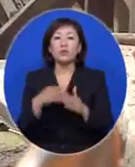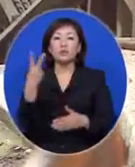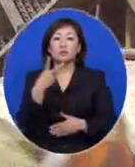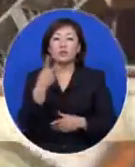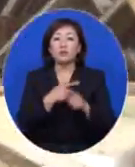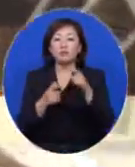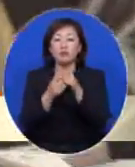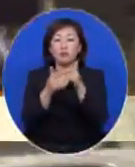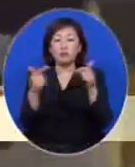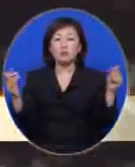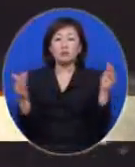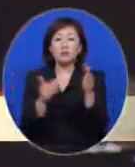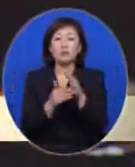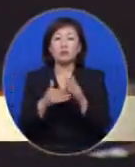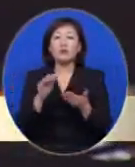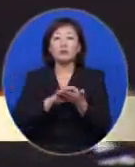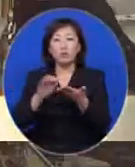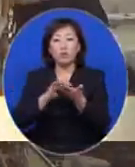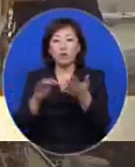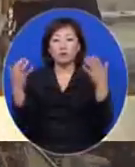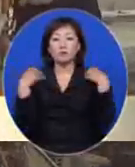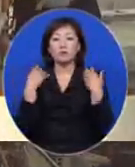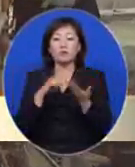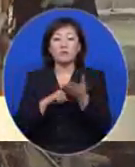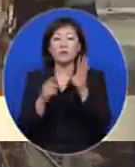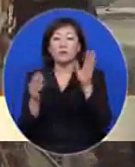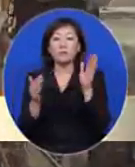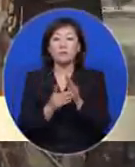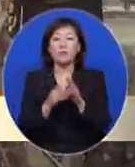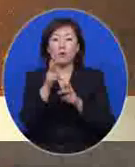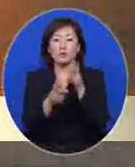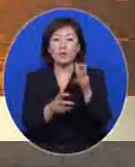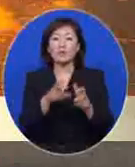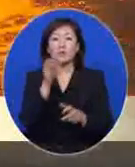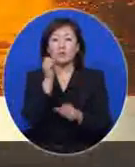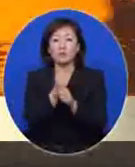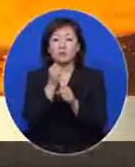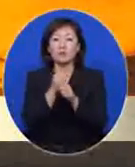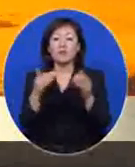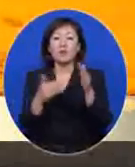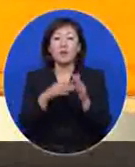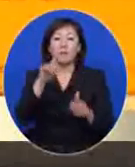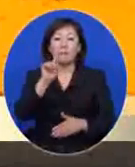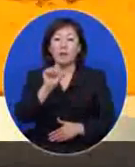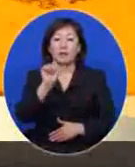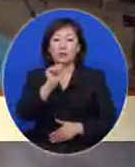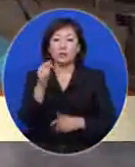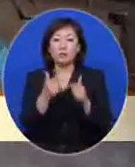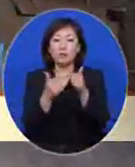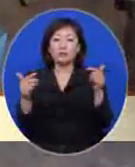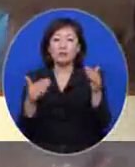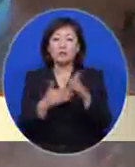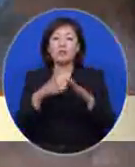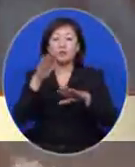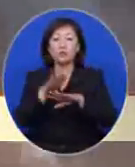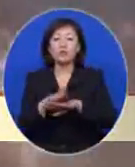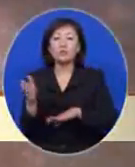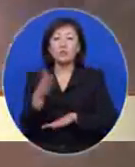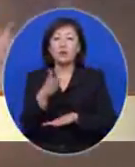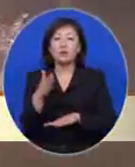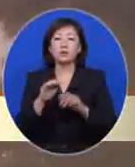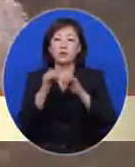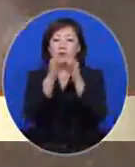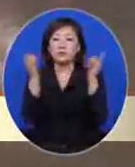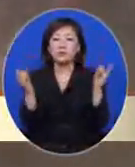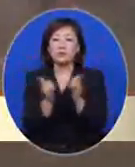것으로 나타났습니다. 동남지방 통계청에 따르면 산업별로 관공업은 1만 5천 명 증가한 반면 농림업과